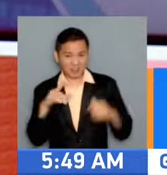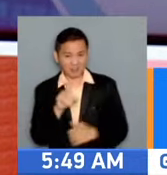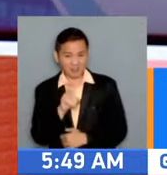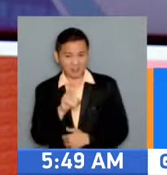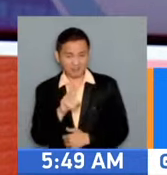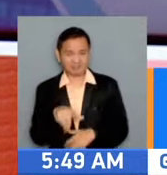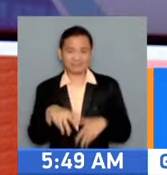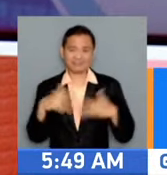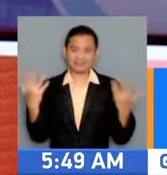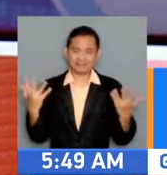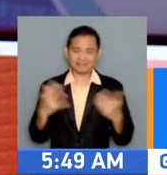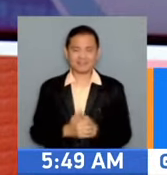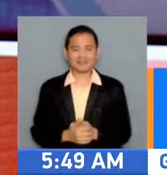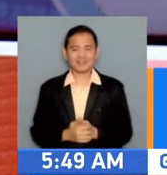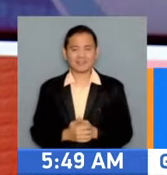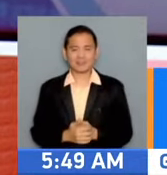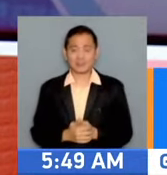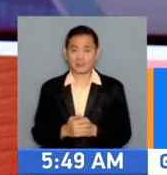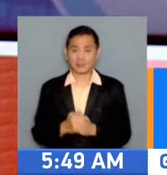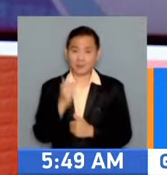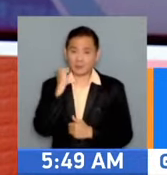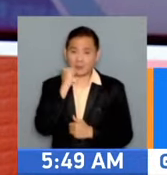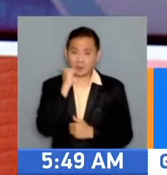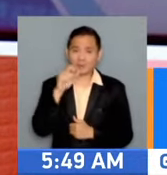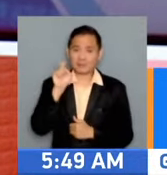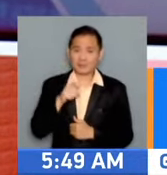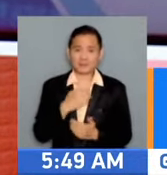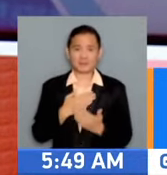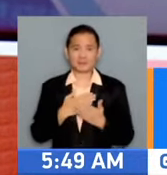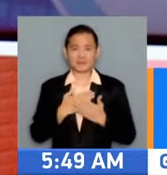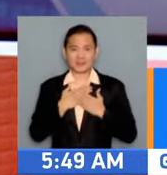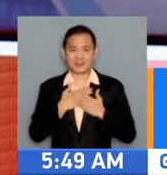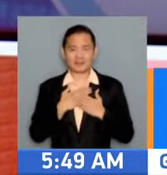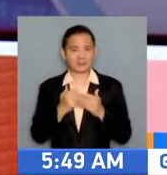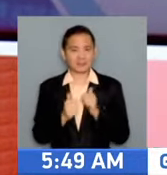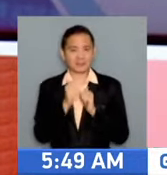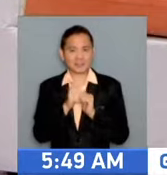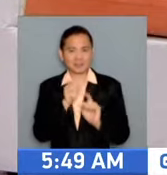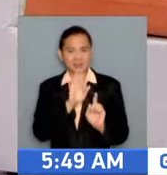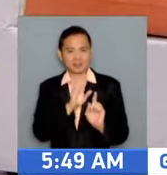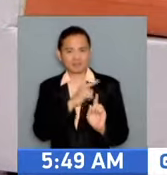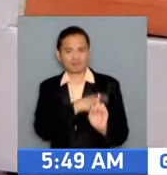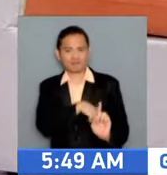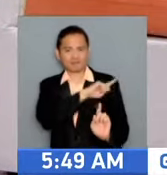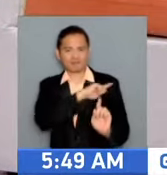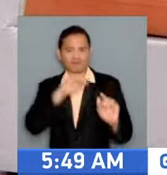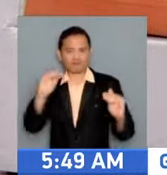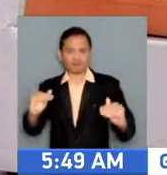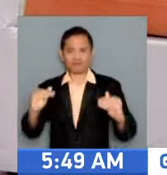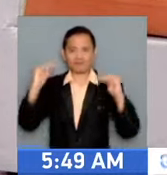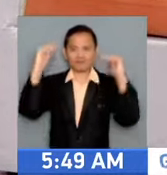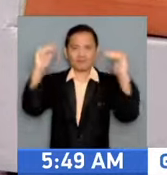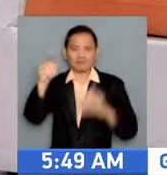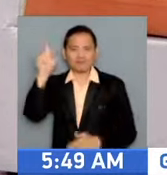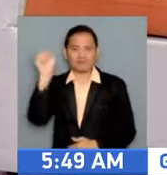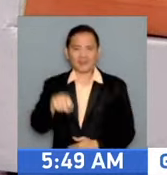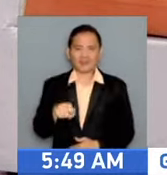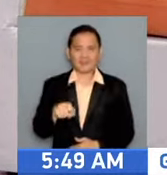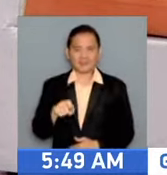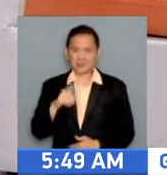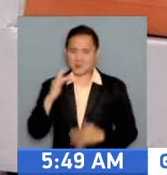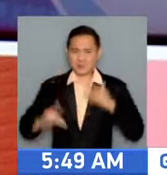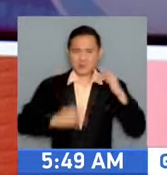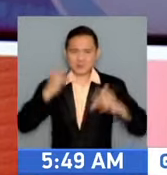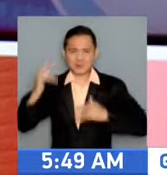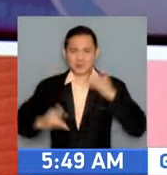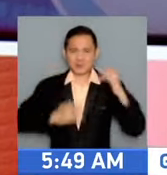nakapagpahinga? Dapat always mataas ang energy, di ba, guys? Sa mga palis ng